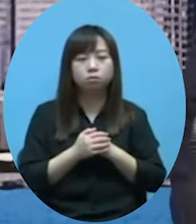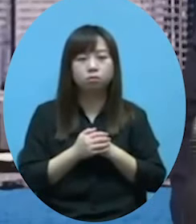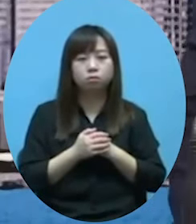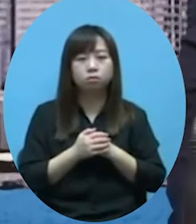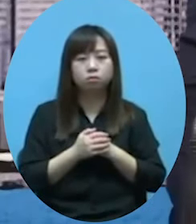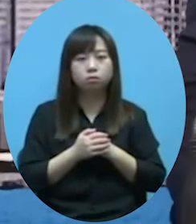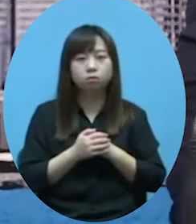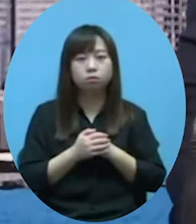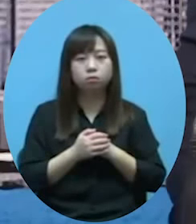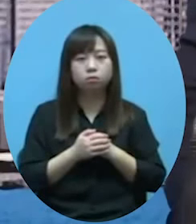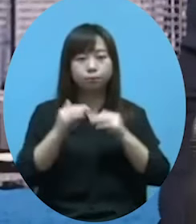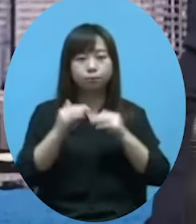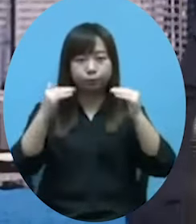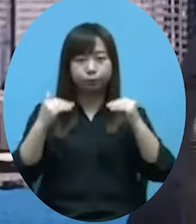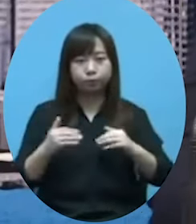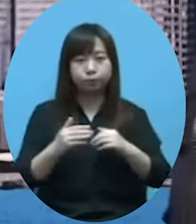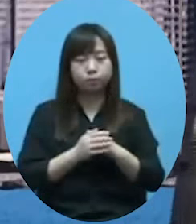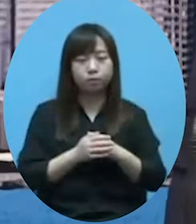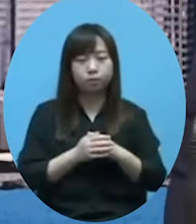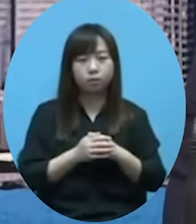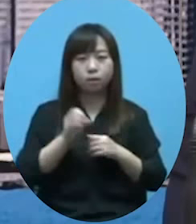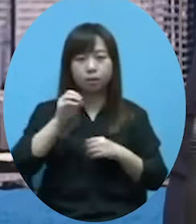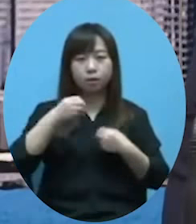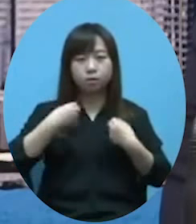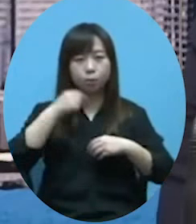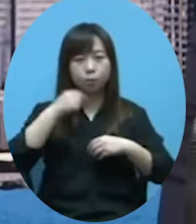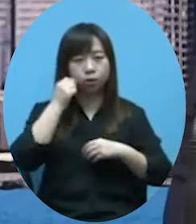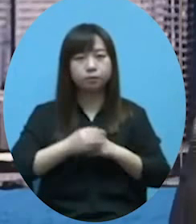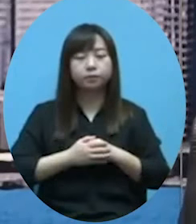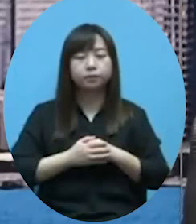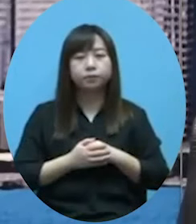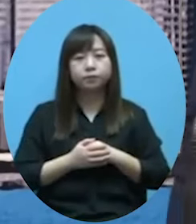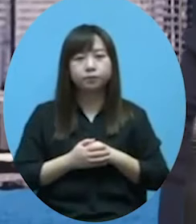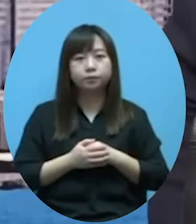下一條中間白色三位女士